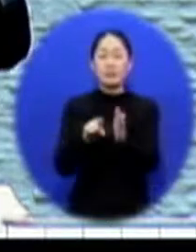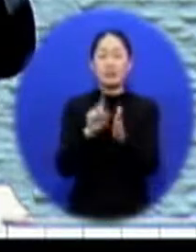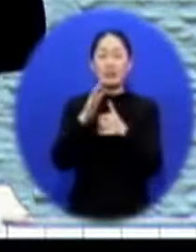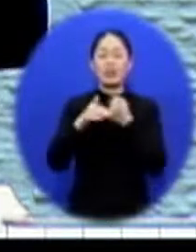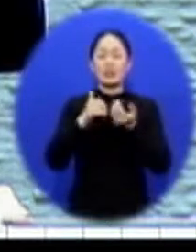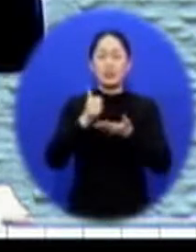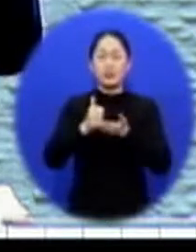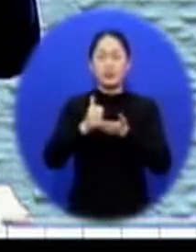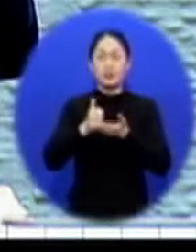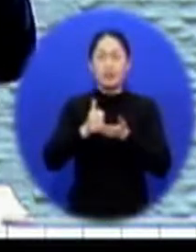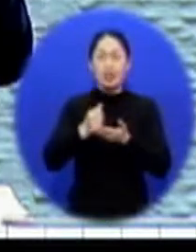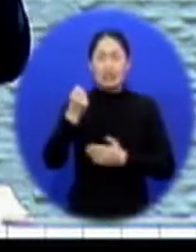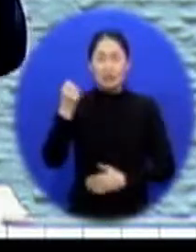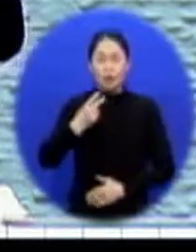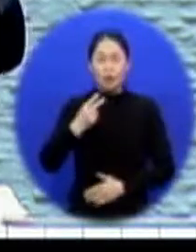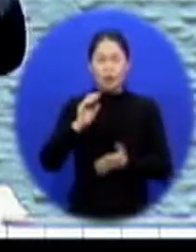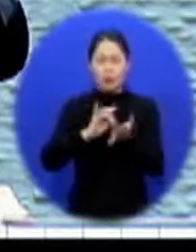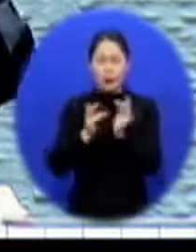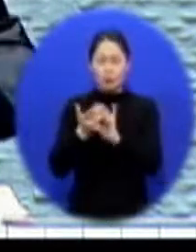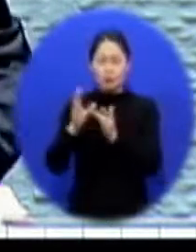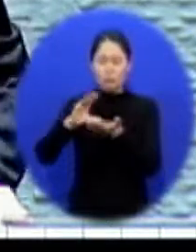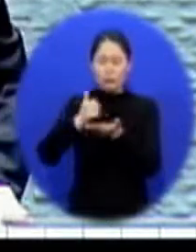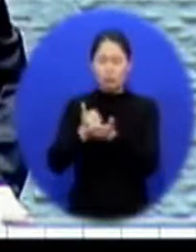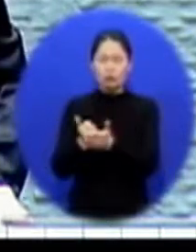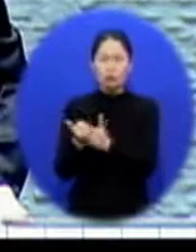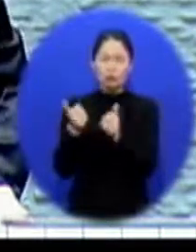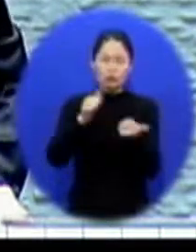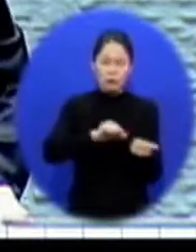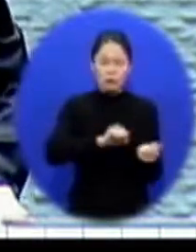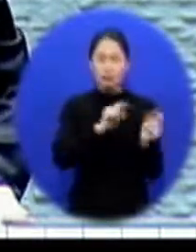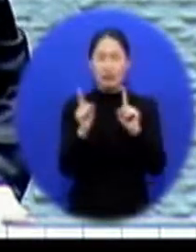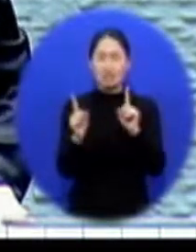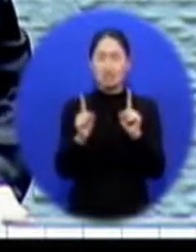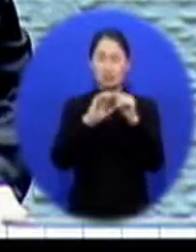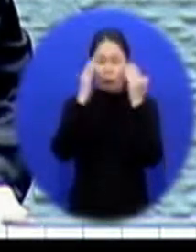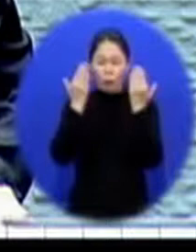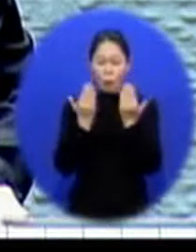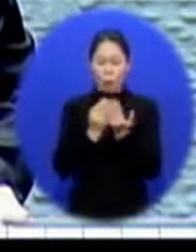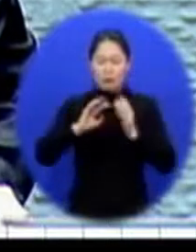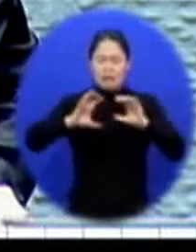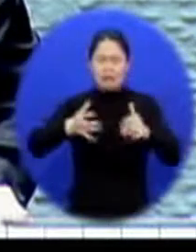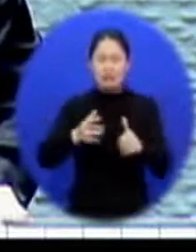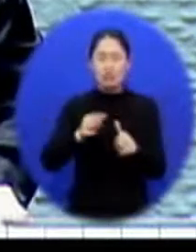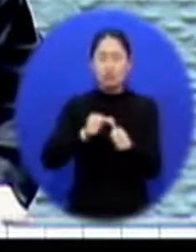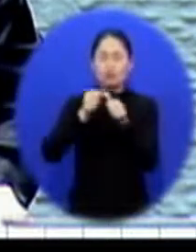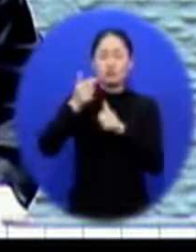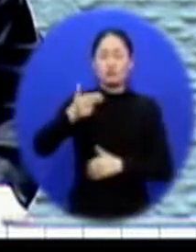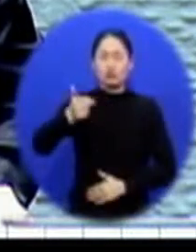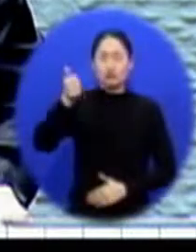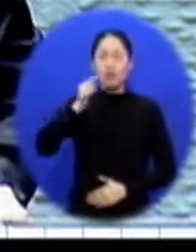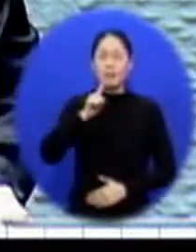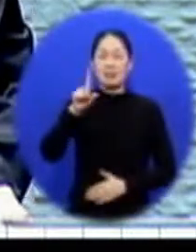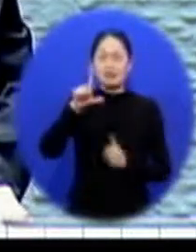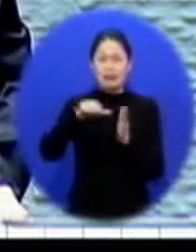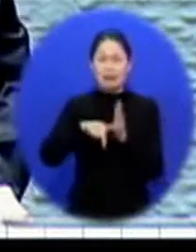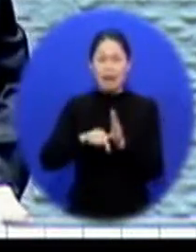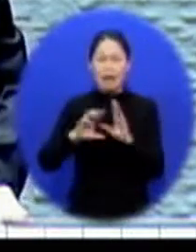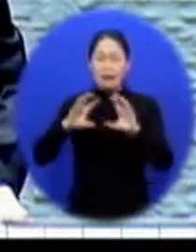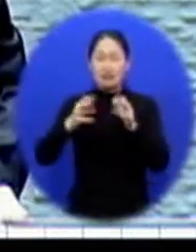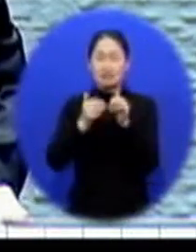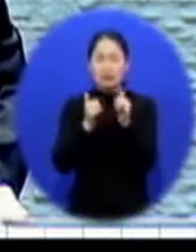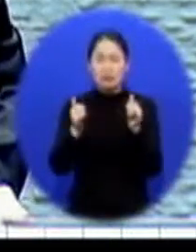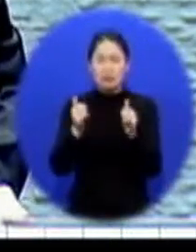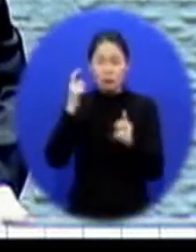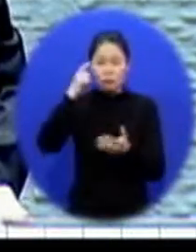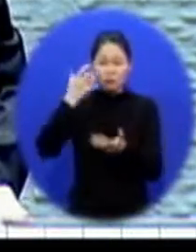그리고 예수 그리스도는 죽었다가 부활하신 온 세상의 구주 시 라고 말을 했을 때 재상 사람들이